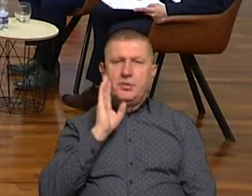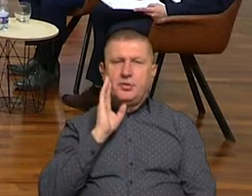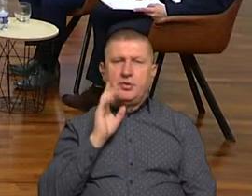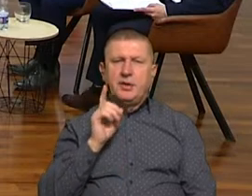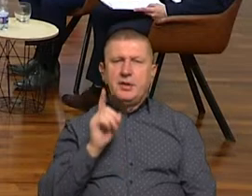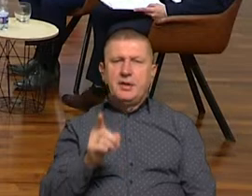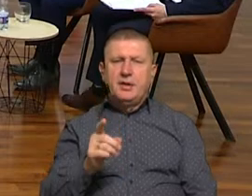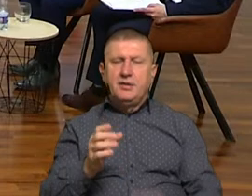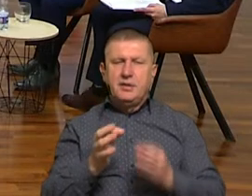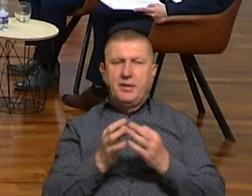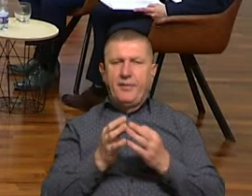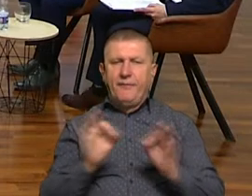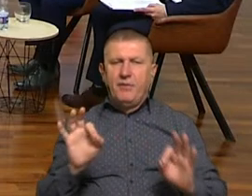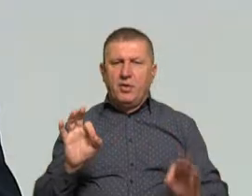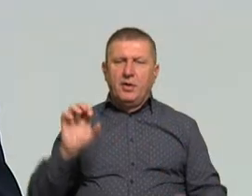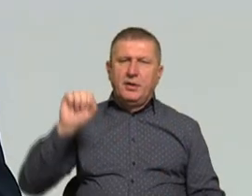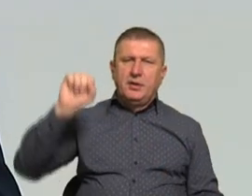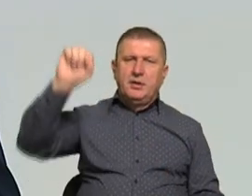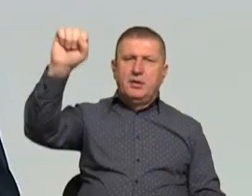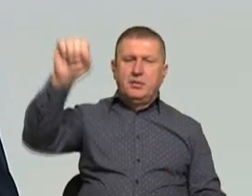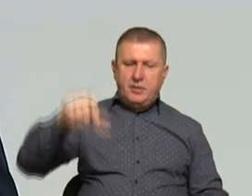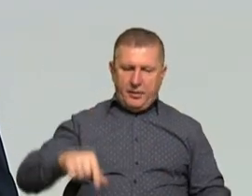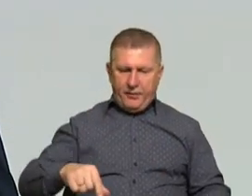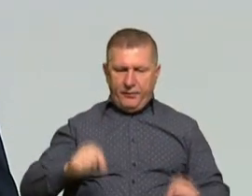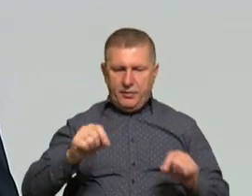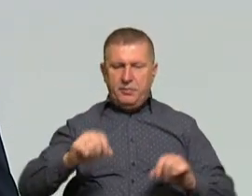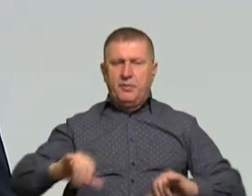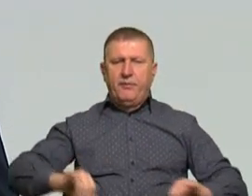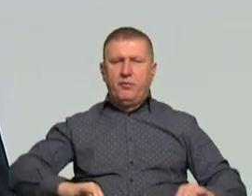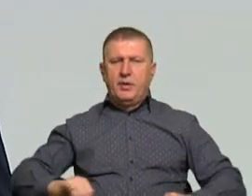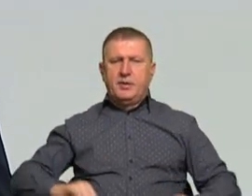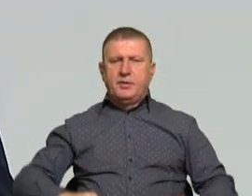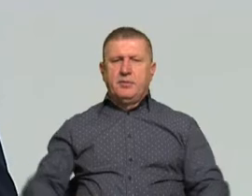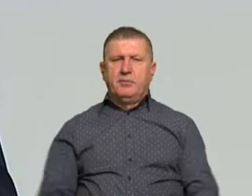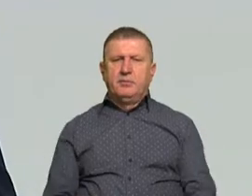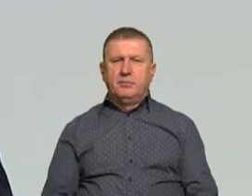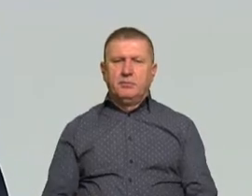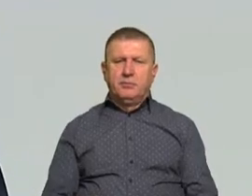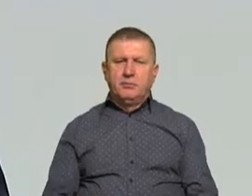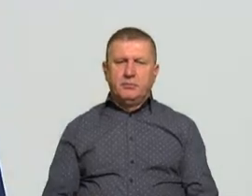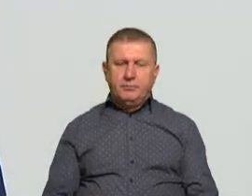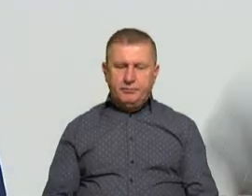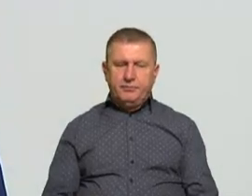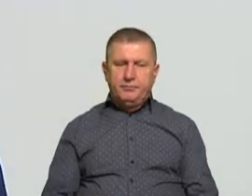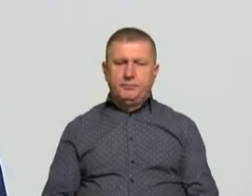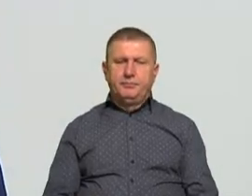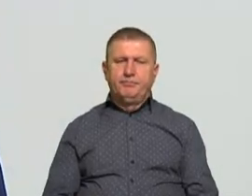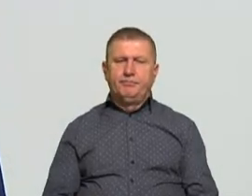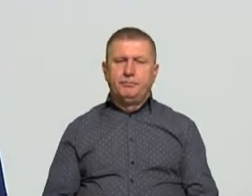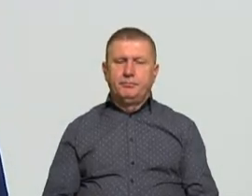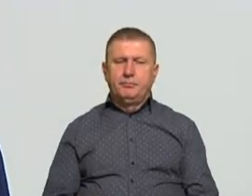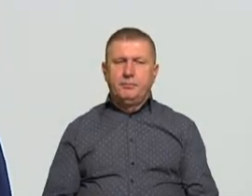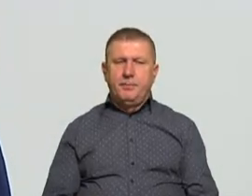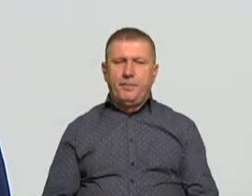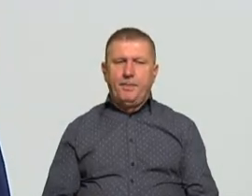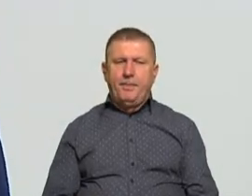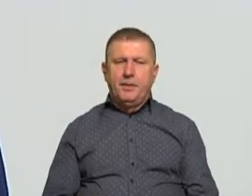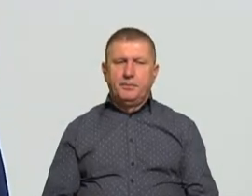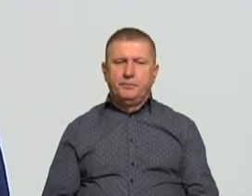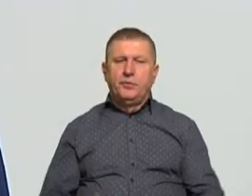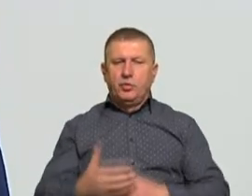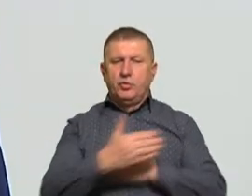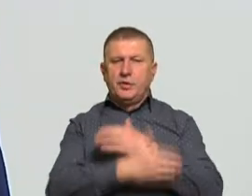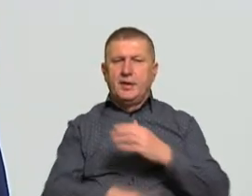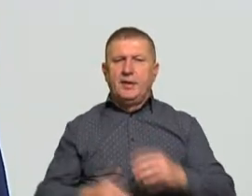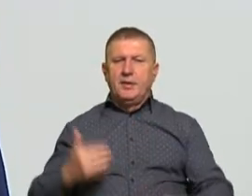mieszkańcy w wolnych, demokratycznych wyborach wybierają władzę samorządową. Dziękujemy. Czas minął. To było